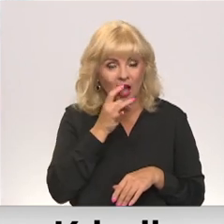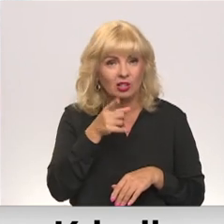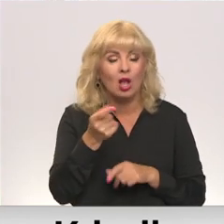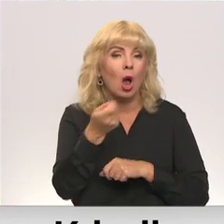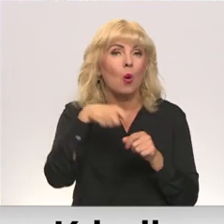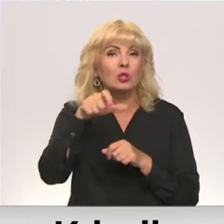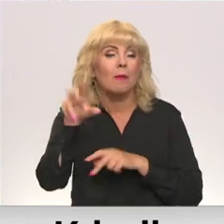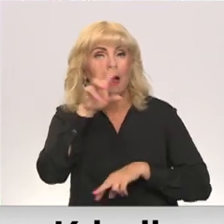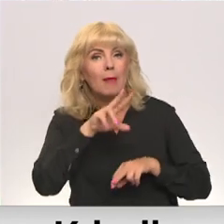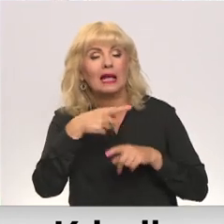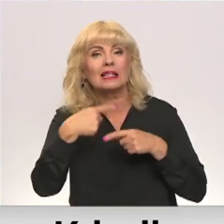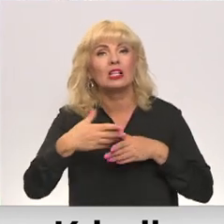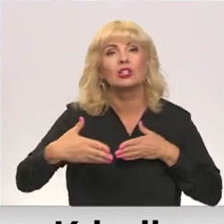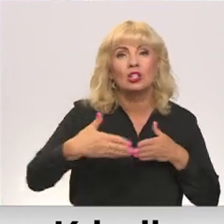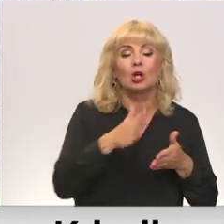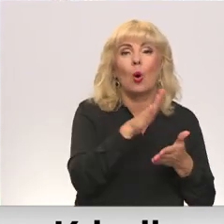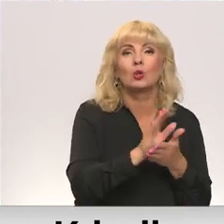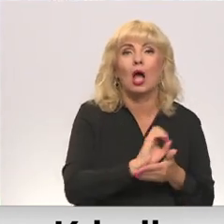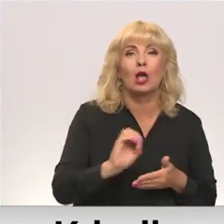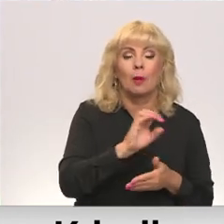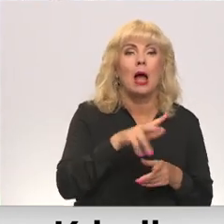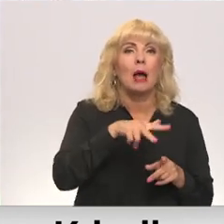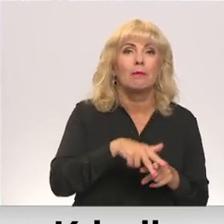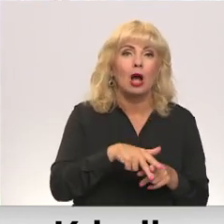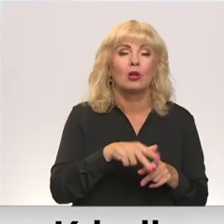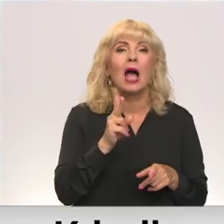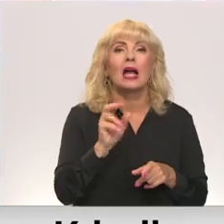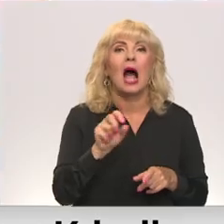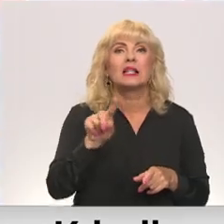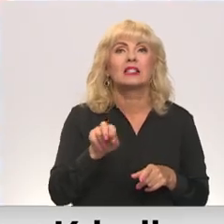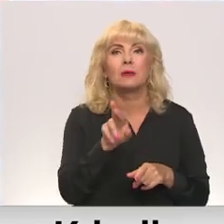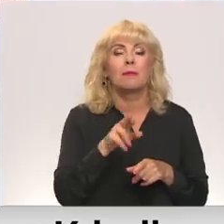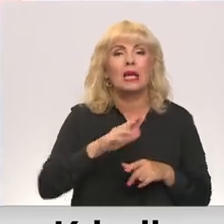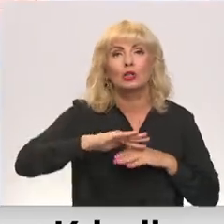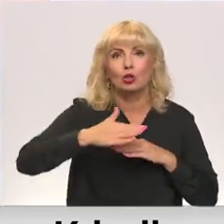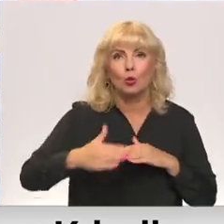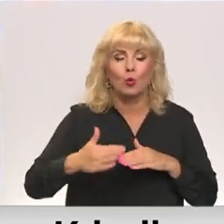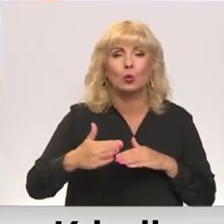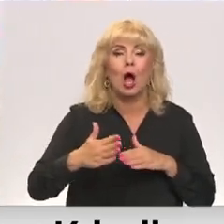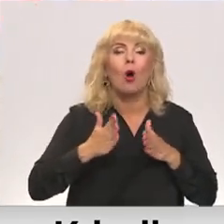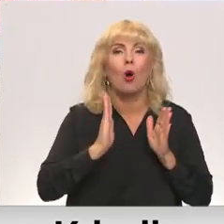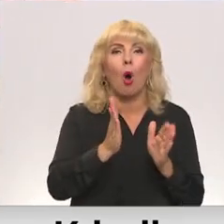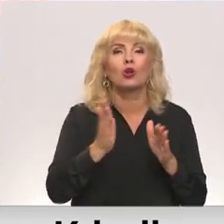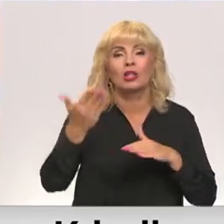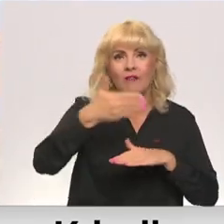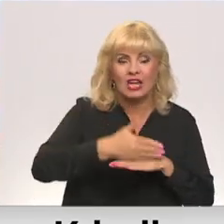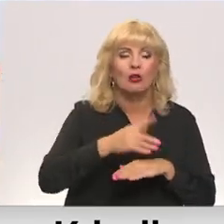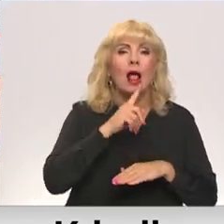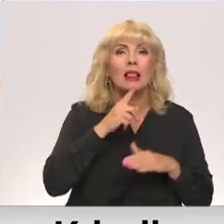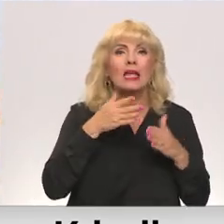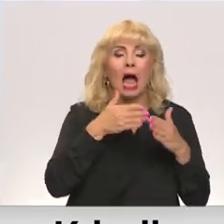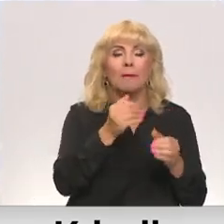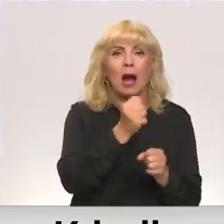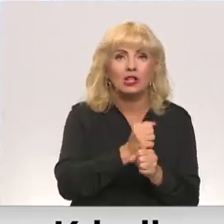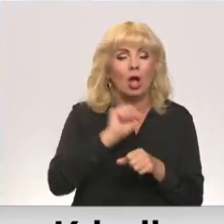uzņēmē meklē jaunus ceļus uz Eiropu pārslogotā Kaspijas jūras tranzīta koridoru vietā. Piemēram, Liepājas ostā šogad no Kazahstānas